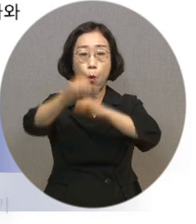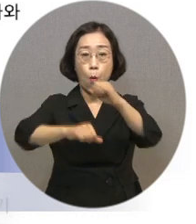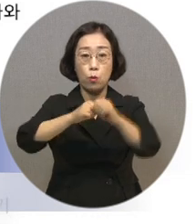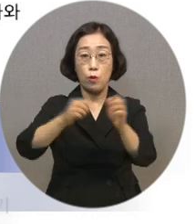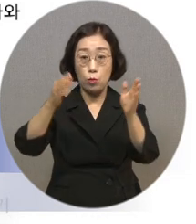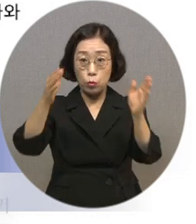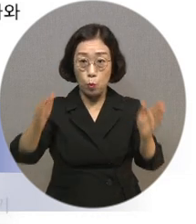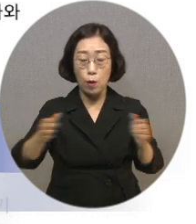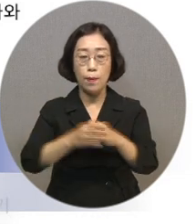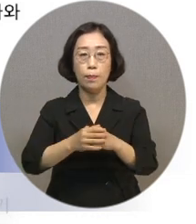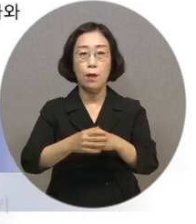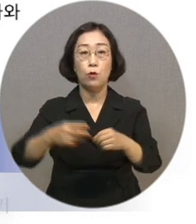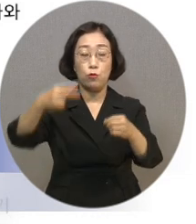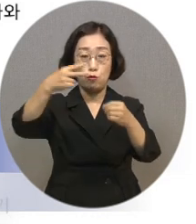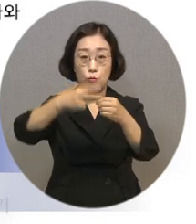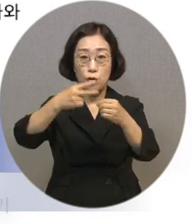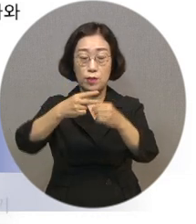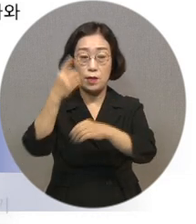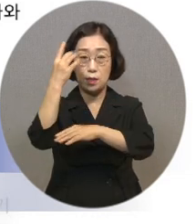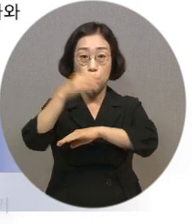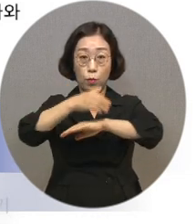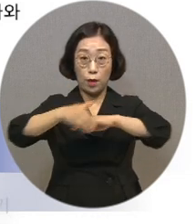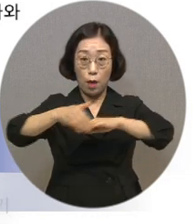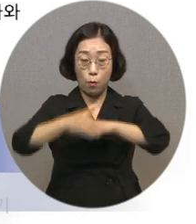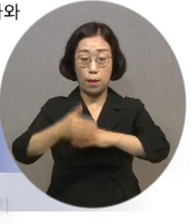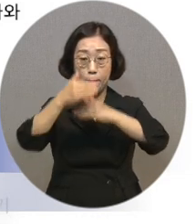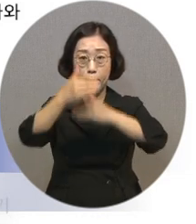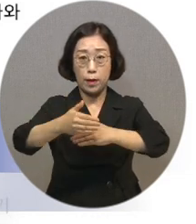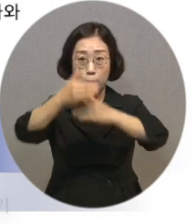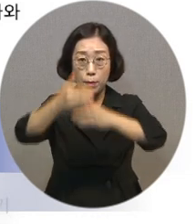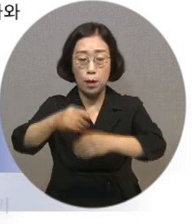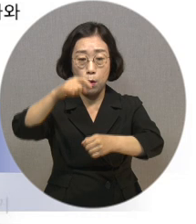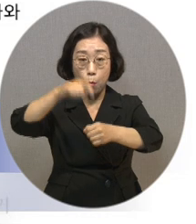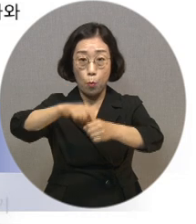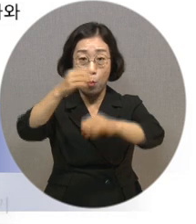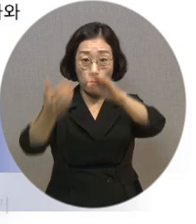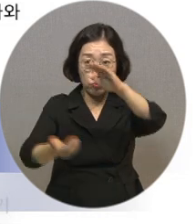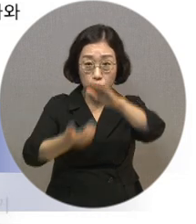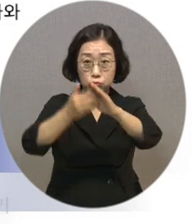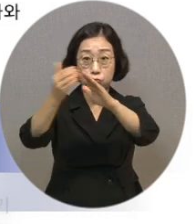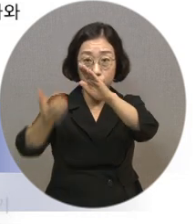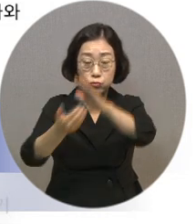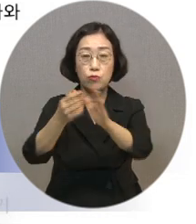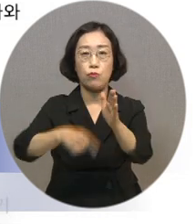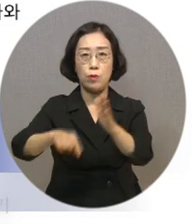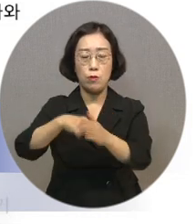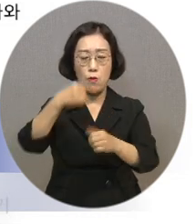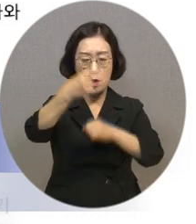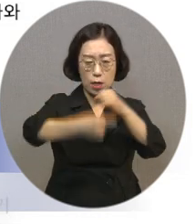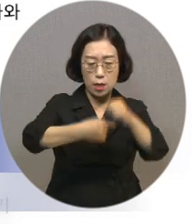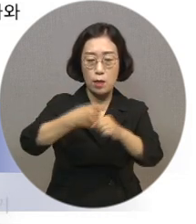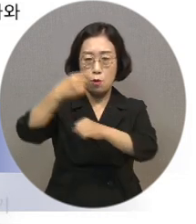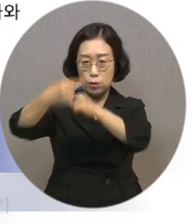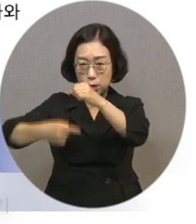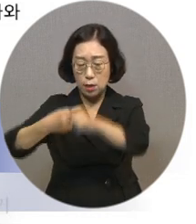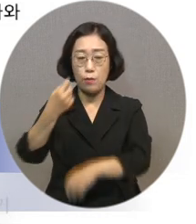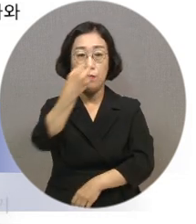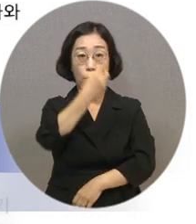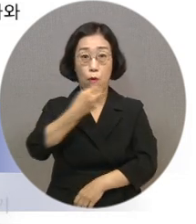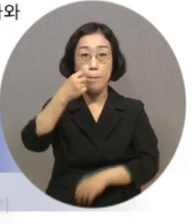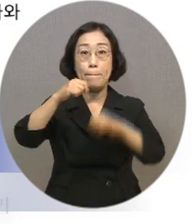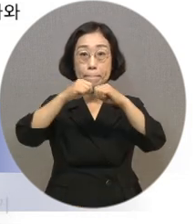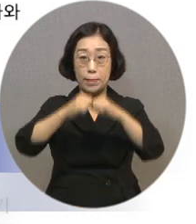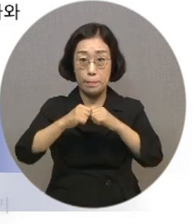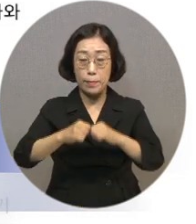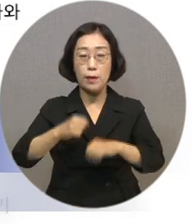걸친 제 2기 뇌변병 장애인 기본 계획이 성과 목표를 달성할 수 있도록 매년 실적을 점검하고 연도별